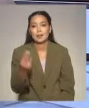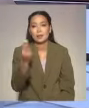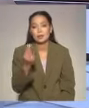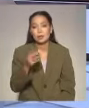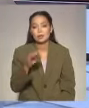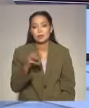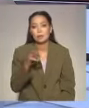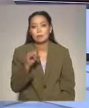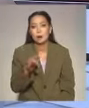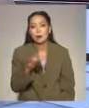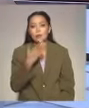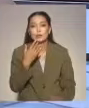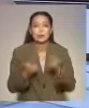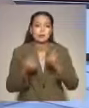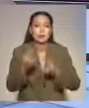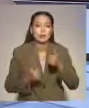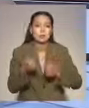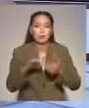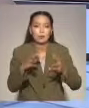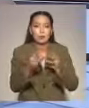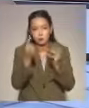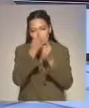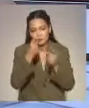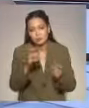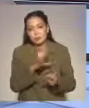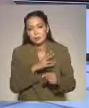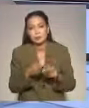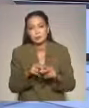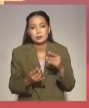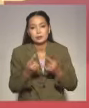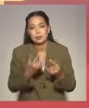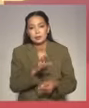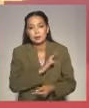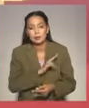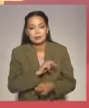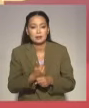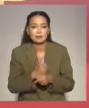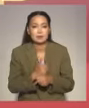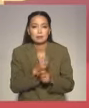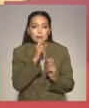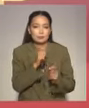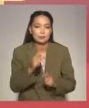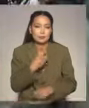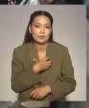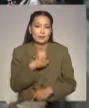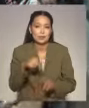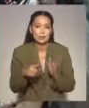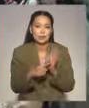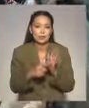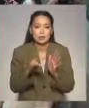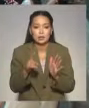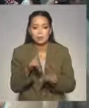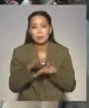Астанада Тұмар ұлттық телевизиялық байқауының қорытындысы жарияланды. Бұл медиа саладағы басты марапаттардың бірі, биыл 7-ші рет өтіп